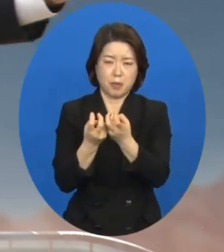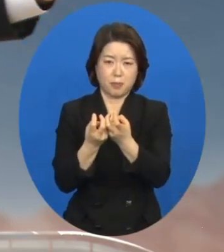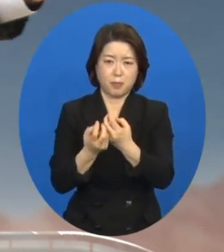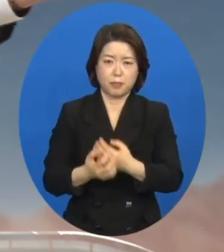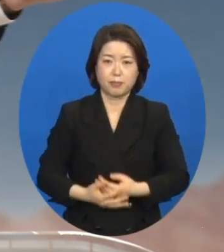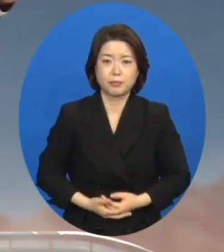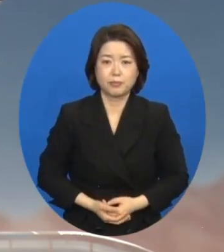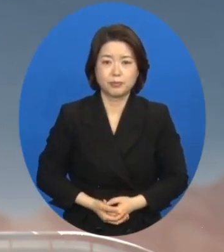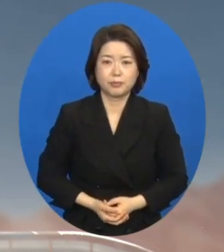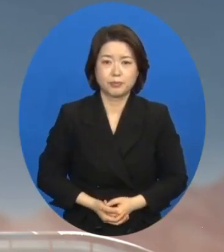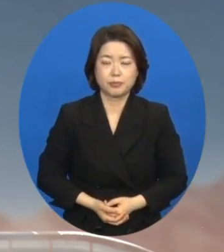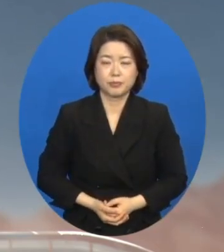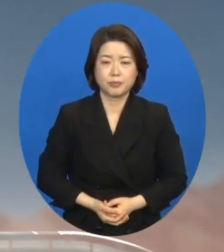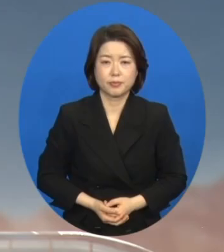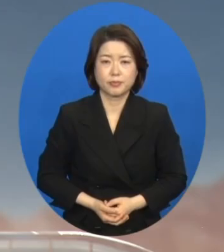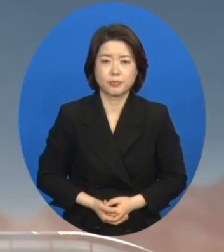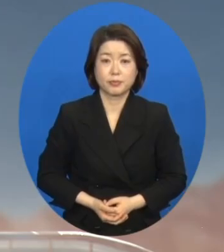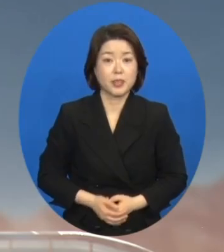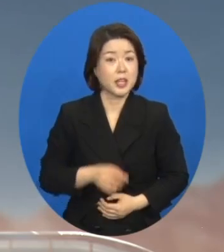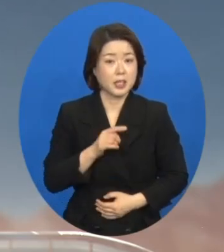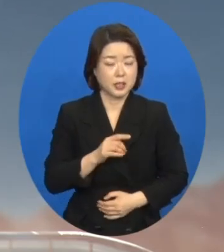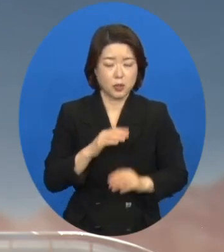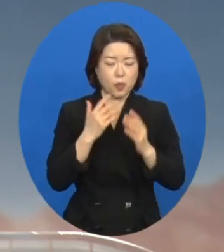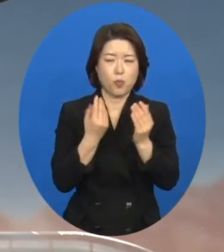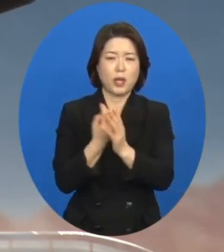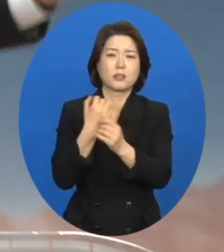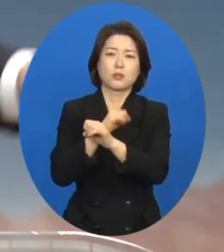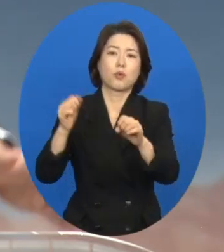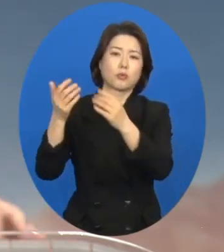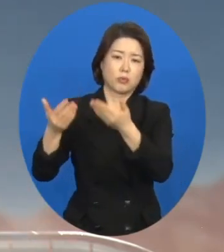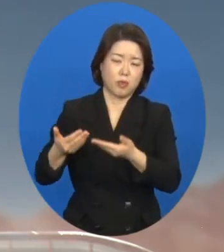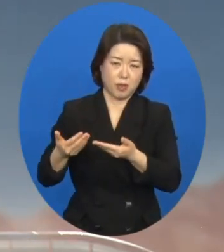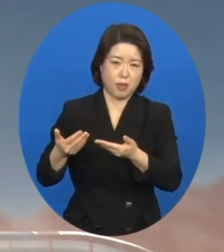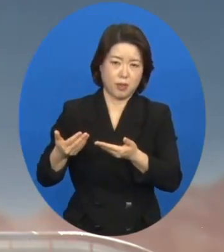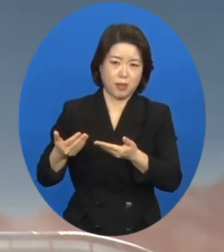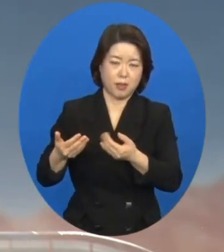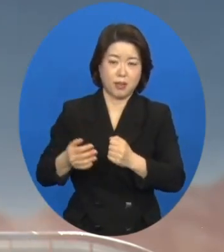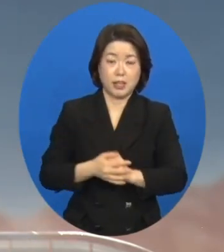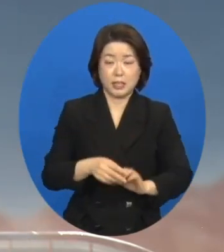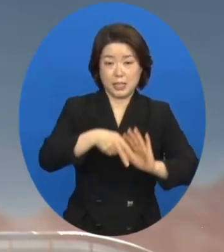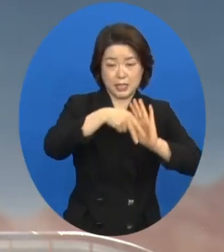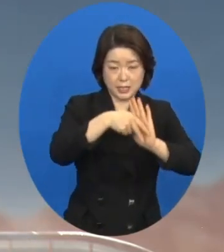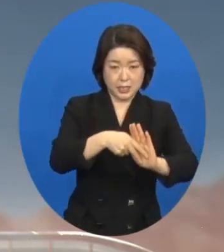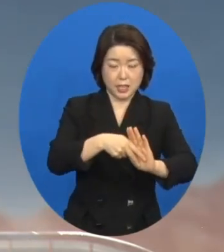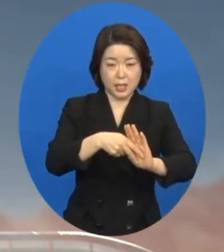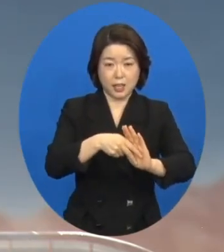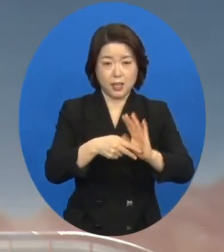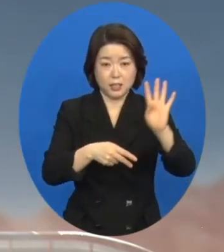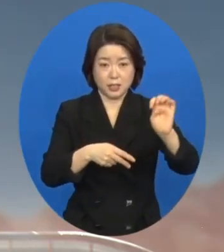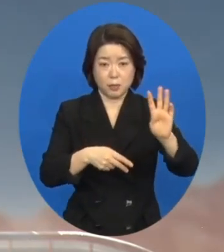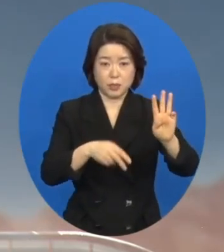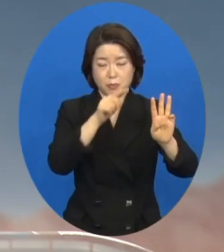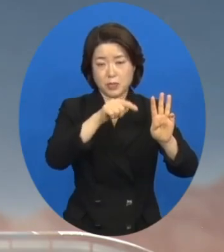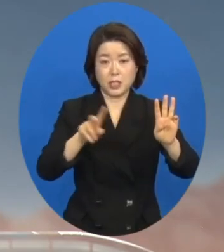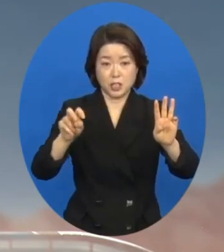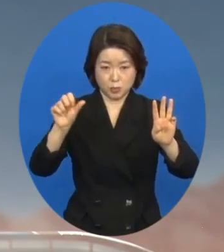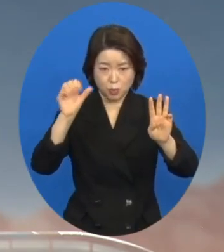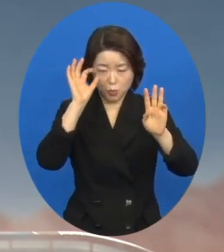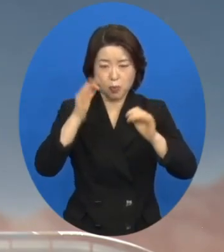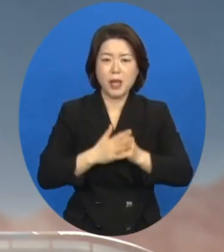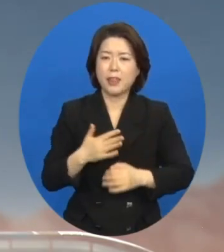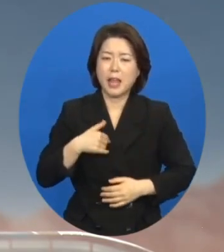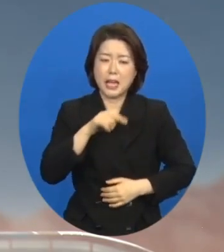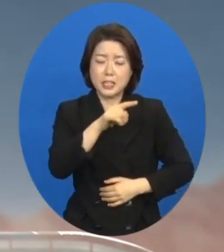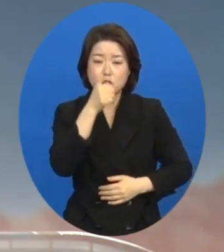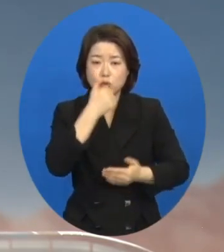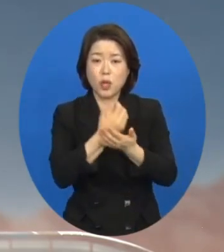길입니다. 그러면 완전히 용서해 주세요. 이사야 43장 25절에 나는 너의 죄를 용서하는 하나님이다. 내가 더